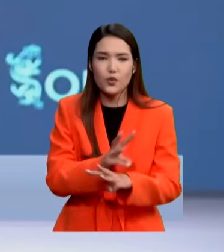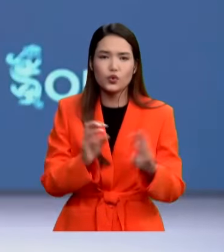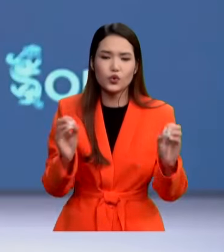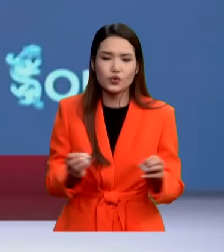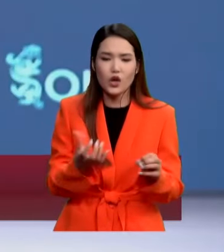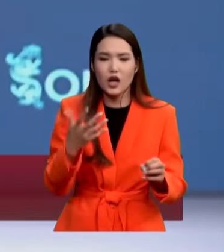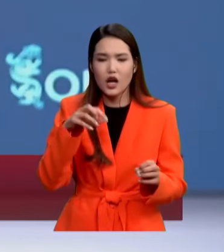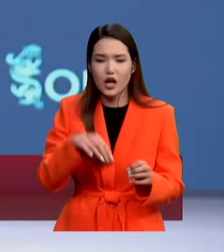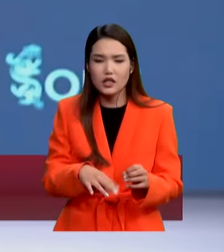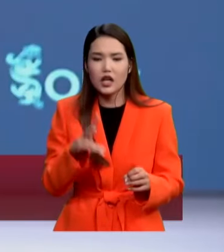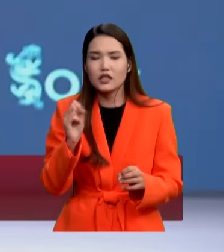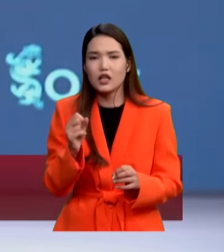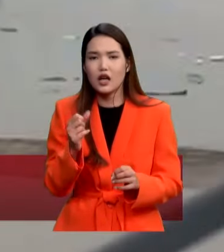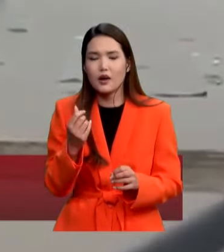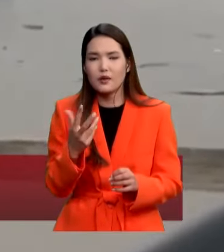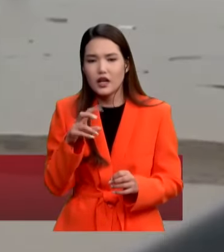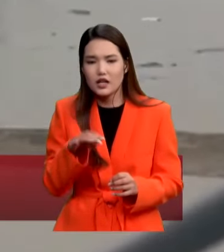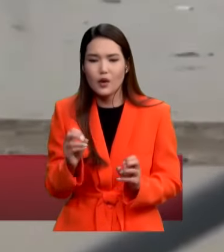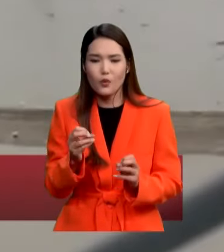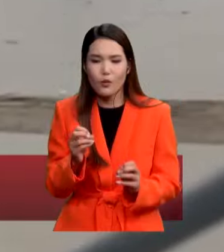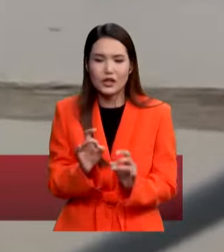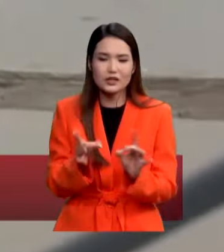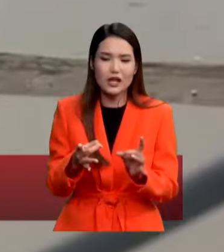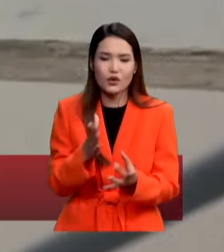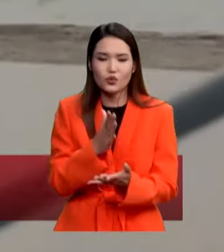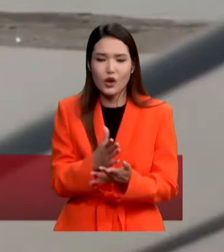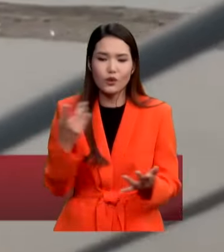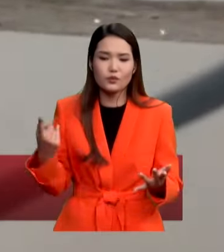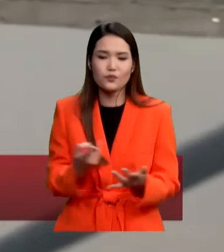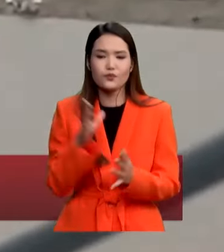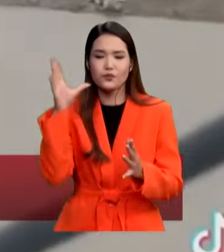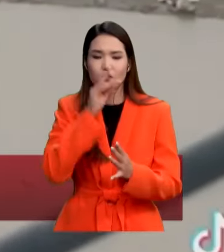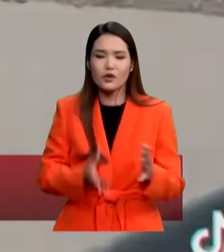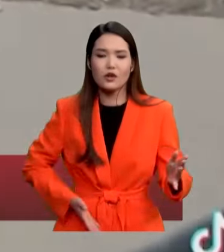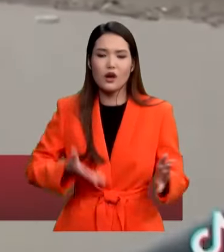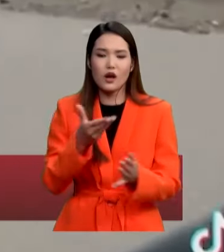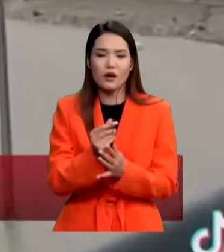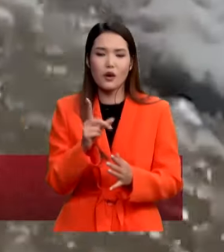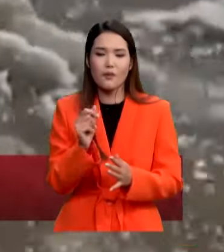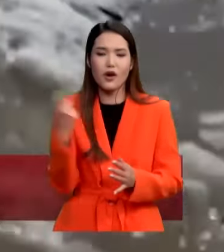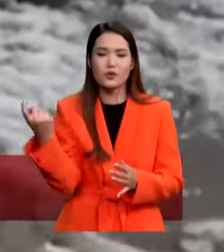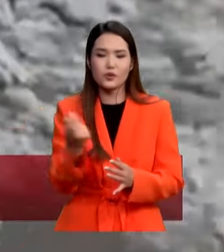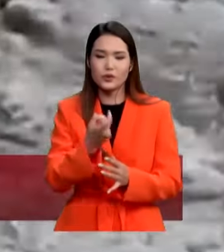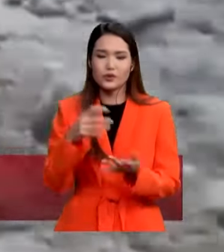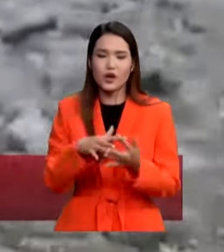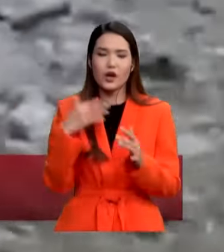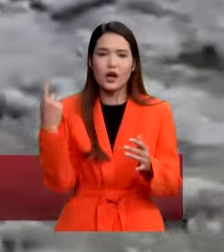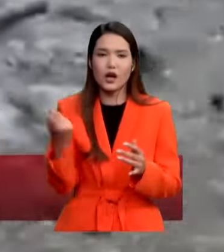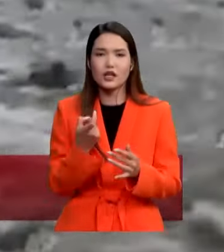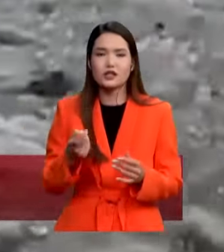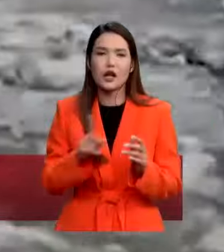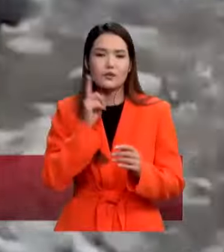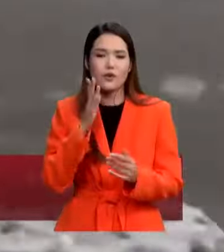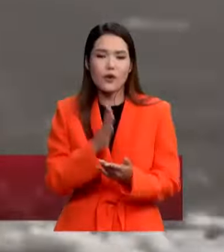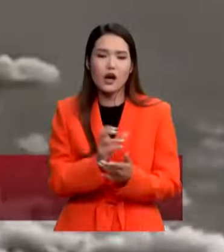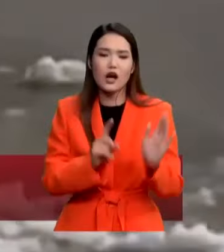так и из внебюджетных источников. Однако не все фермеры успели внести в базу данных сельскохозяйственных животных молодой приплод. Он как